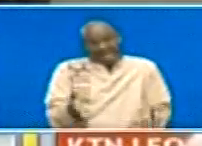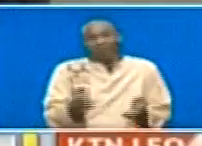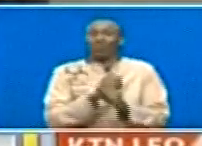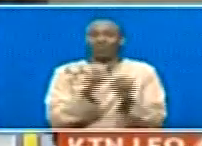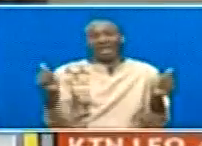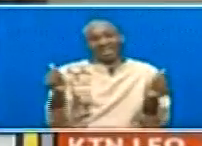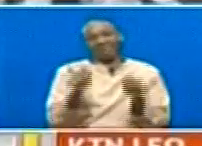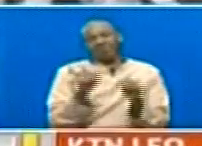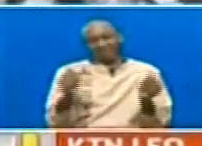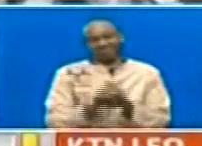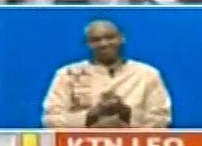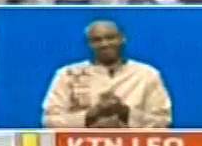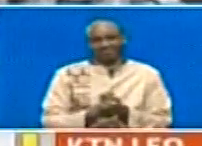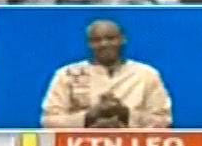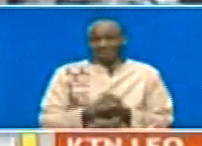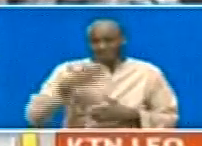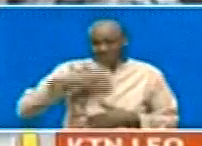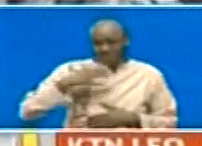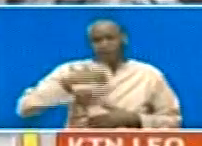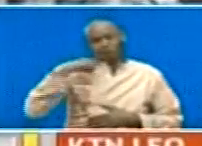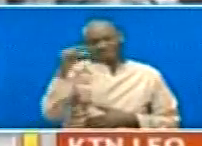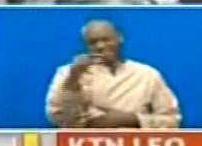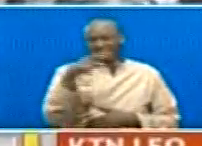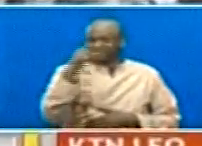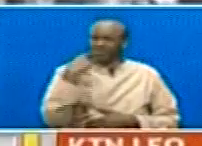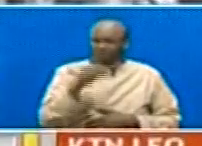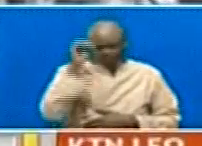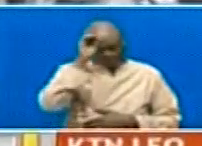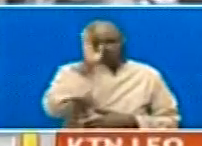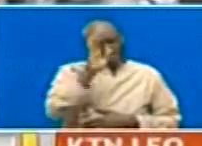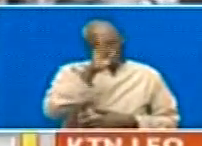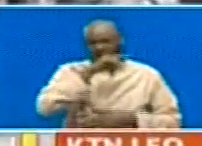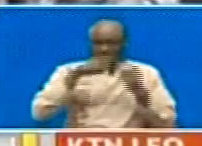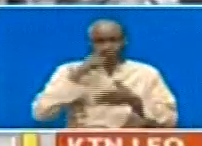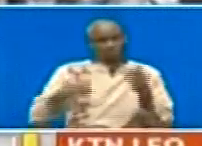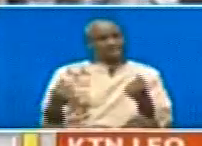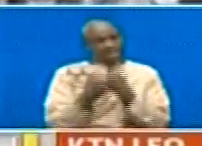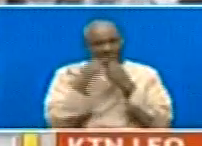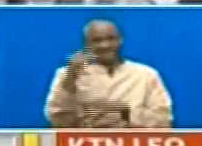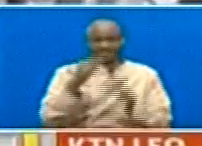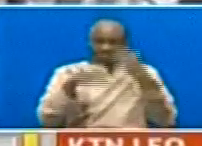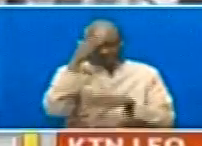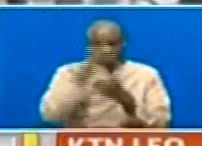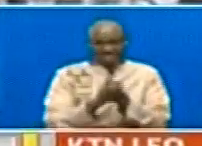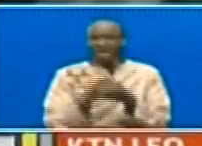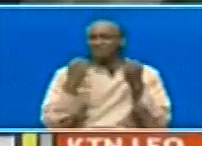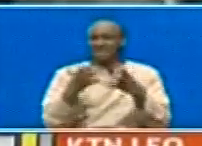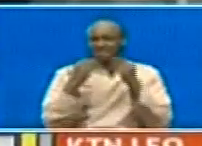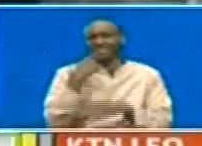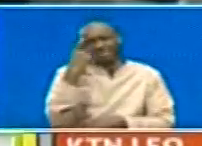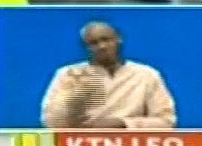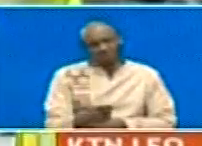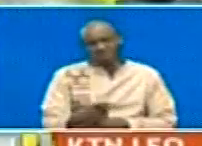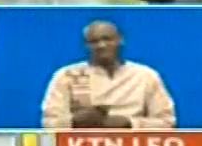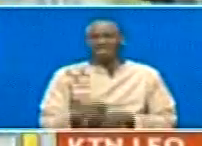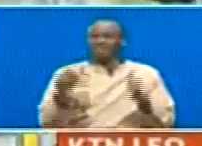ako mzuri. Wakazi walikuwa na kauli zao kuhusu shambulizi hilo la Alhamisi alfajiri, huku baadhi wakilamikia suala